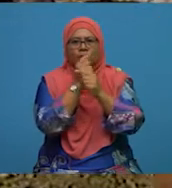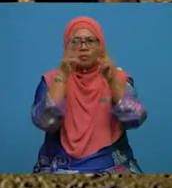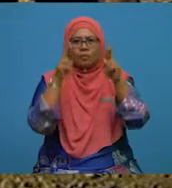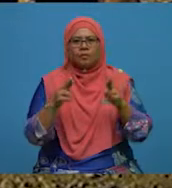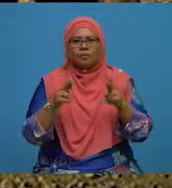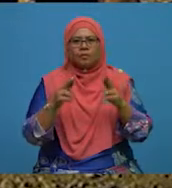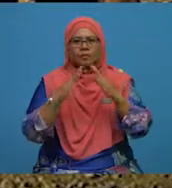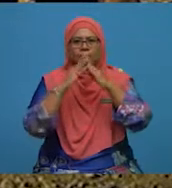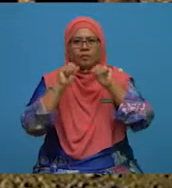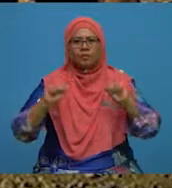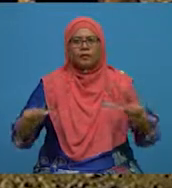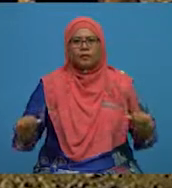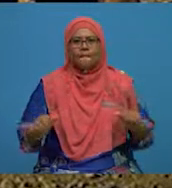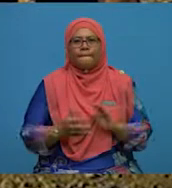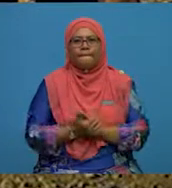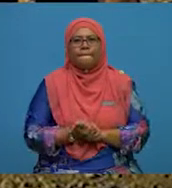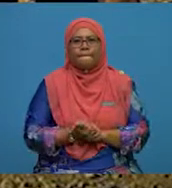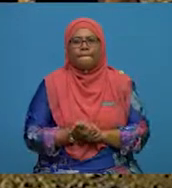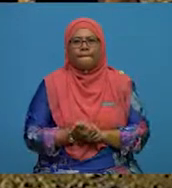rakyat Mesir.